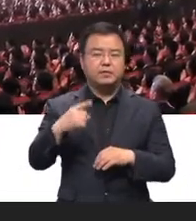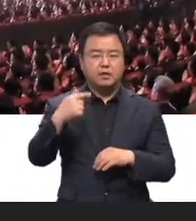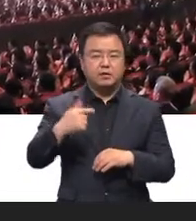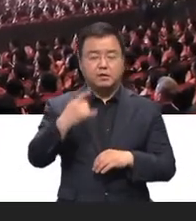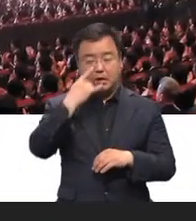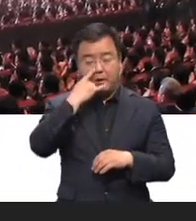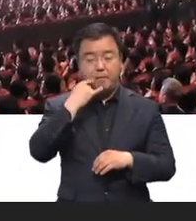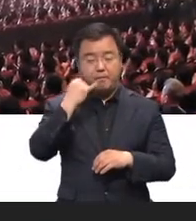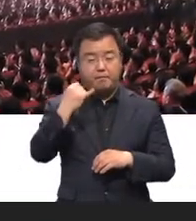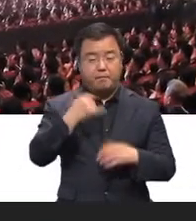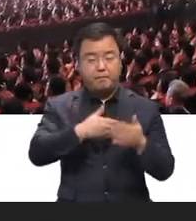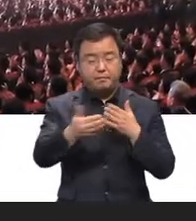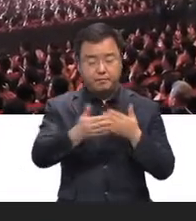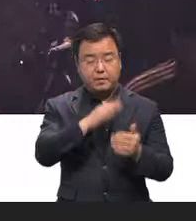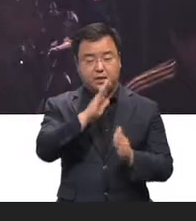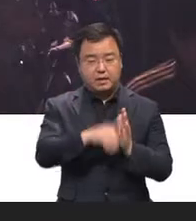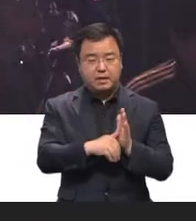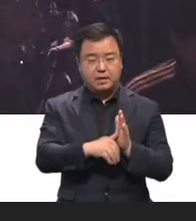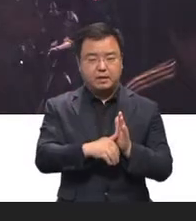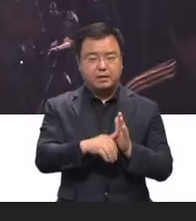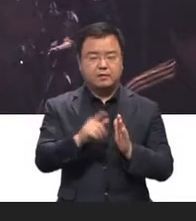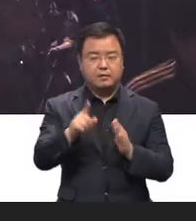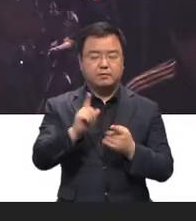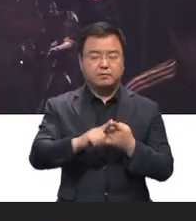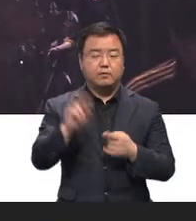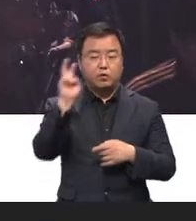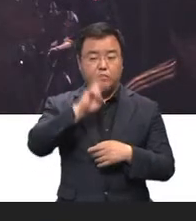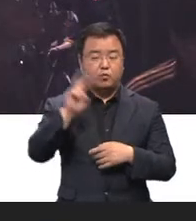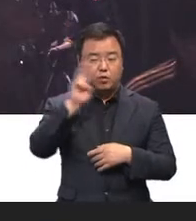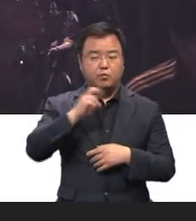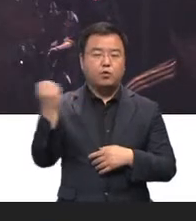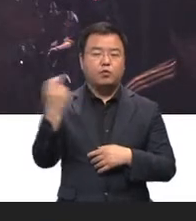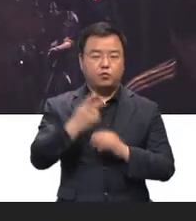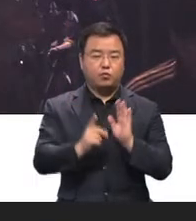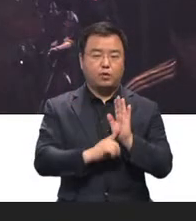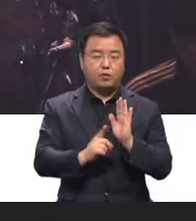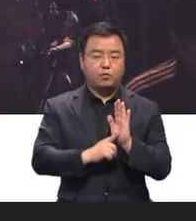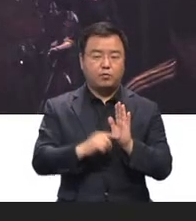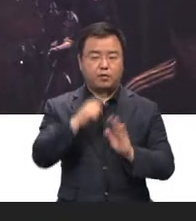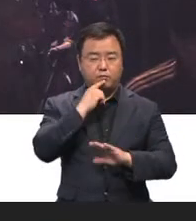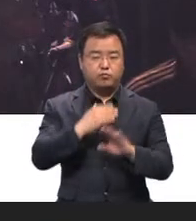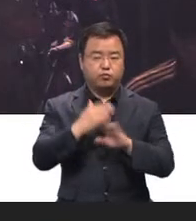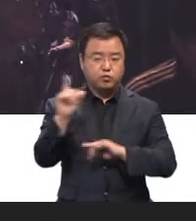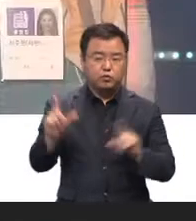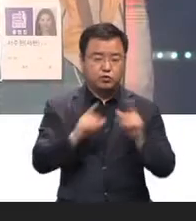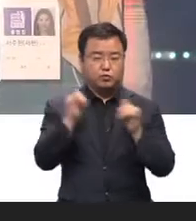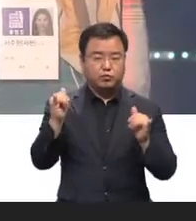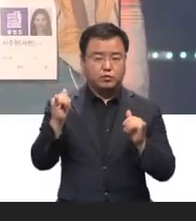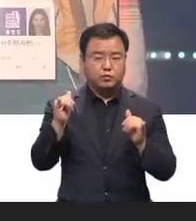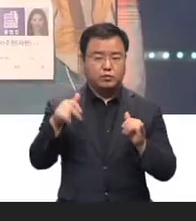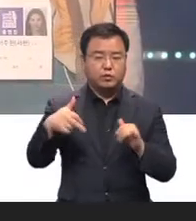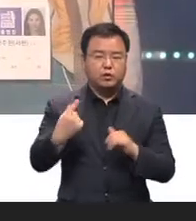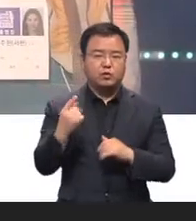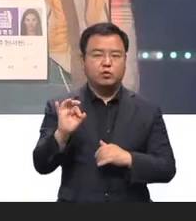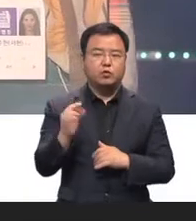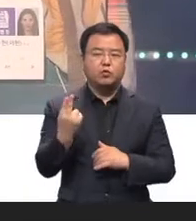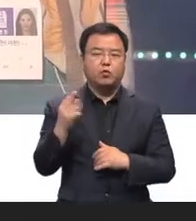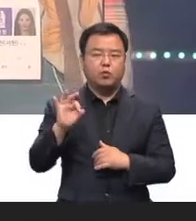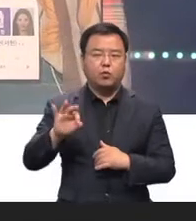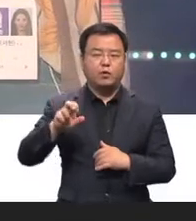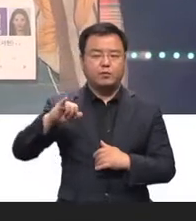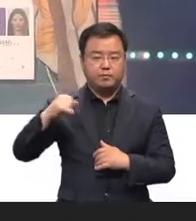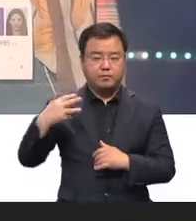노래를 두었다는 거죠 예 그래서 이요원 라이트 셀프 씨가 이 노래를 불렀고 그리고 북한 주민들이 종 표시의 친구요 를